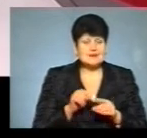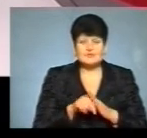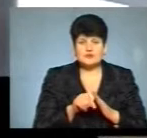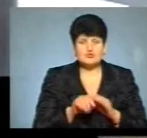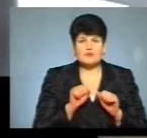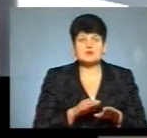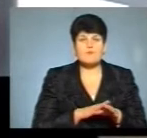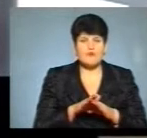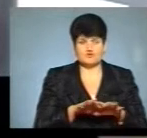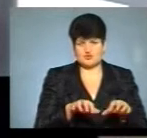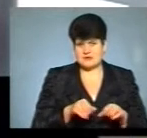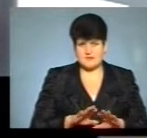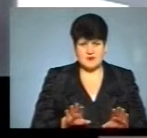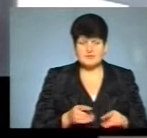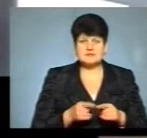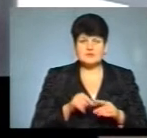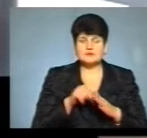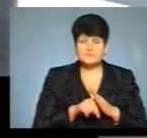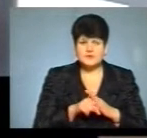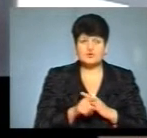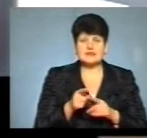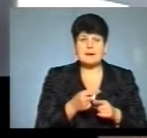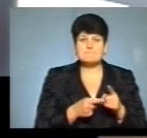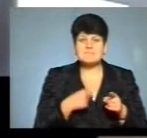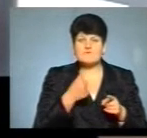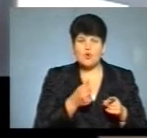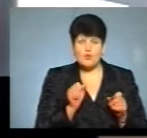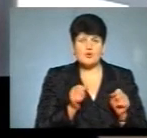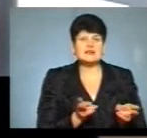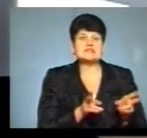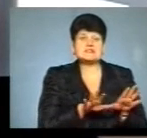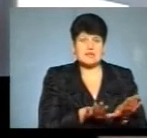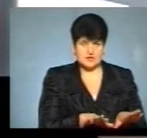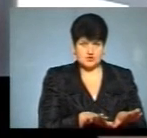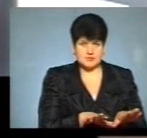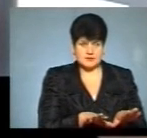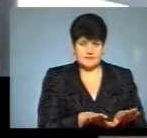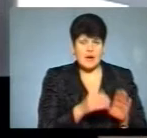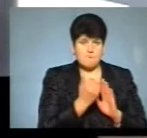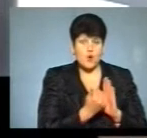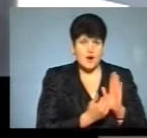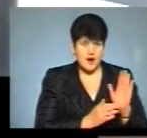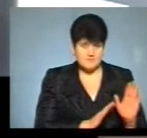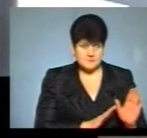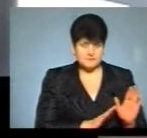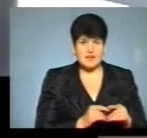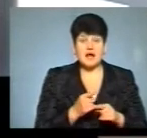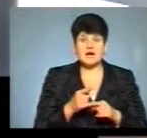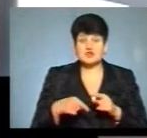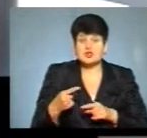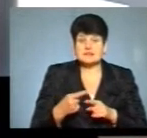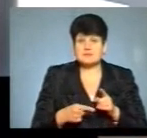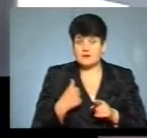забрати повністю. Це означає, що їх можна було на півроку залишити на певні програми, а за півроку